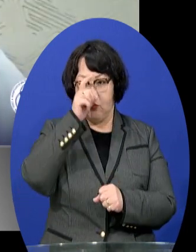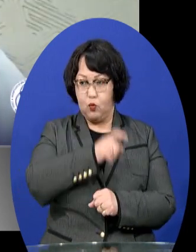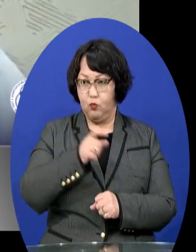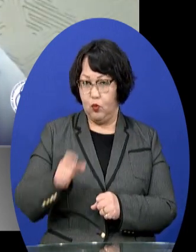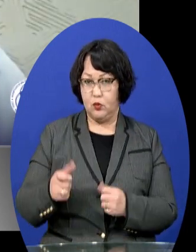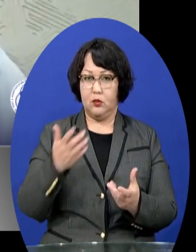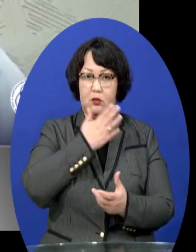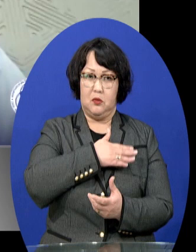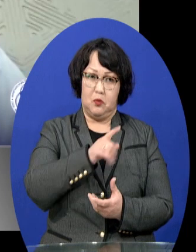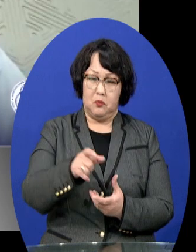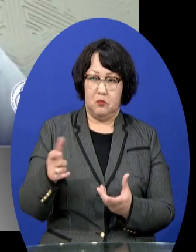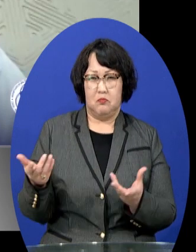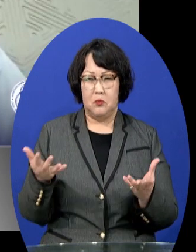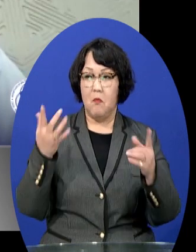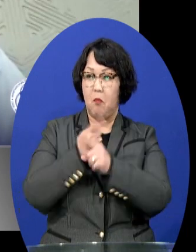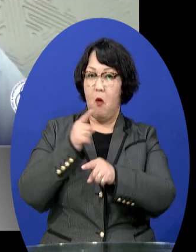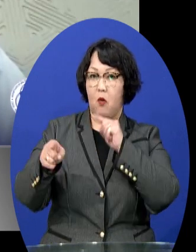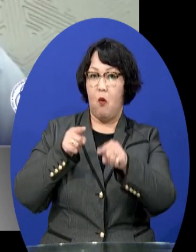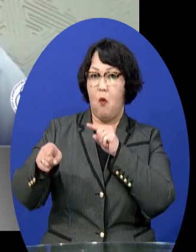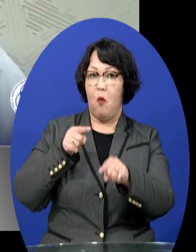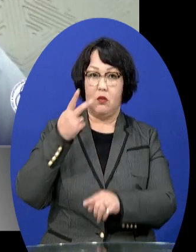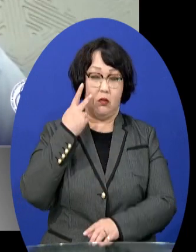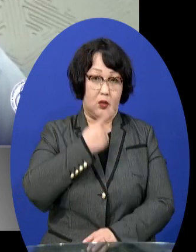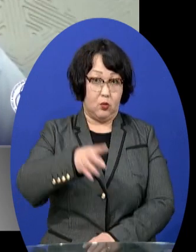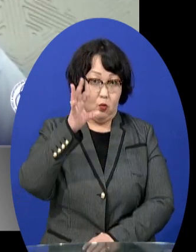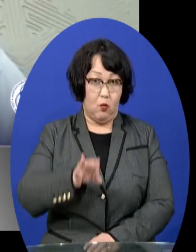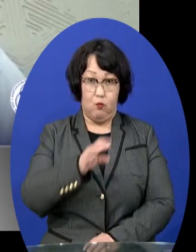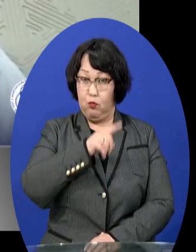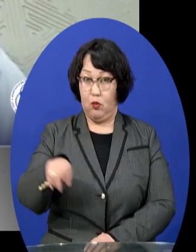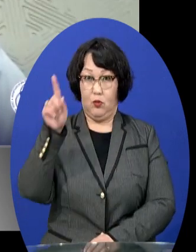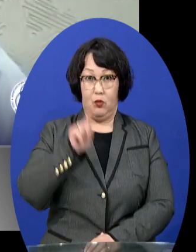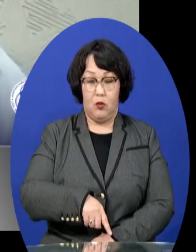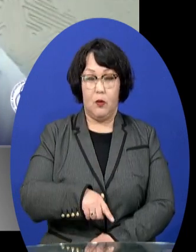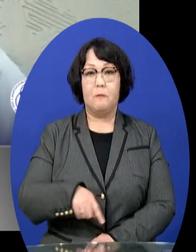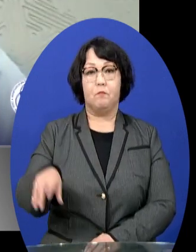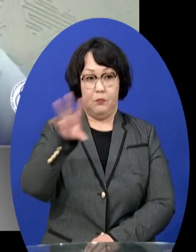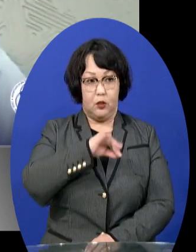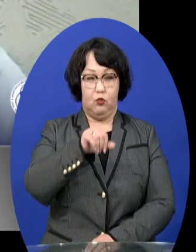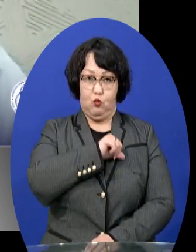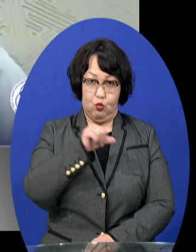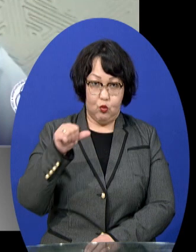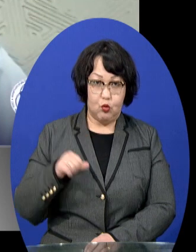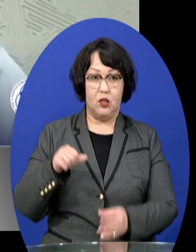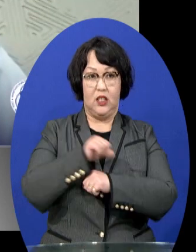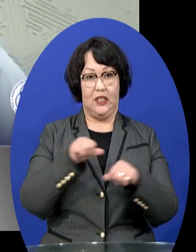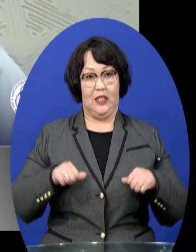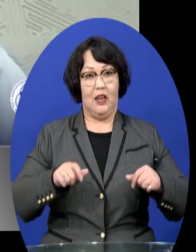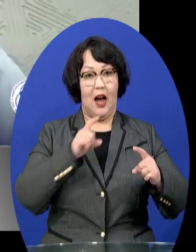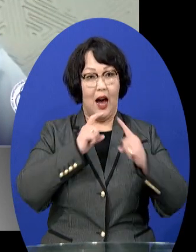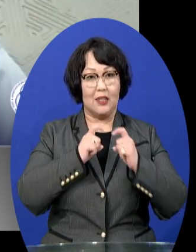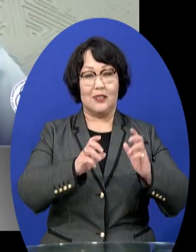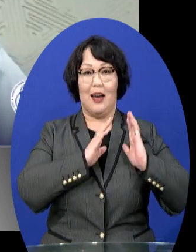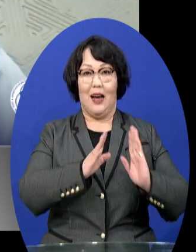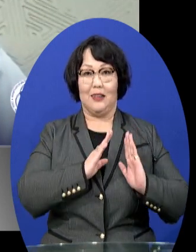албаагчийг дан ганц бас буруутгаад бах учиргүй учраас бидний хувьд энэ жилийнхээ хувьд харилцаа